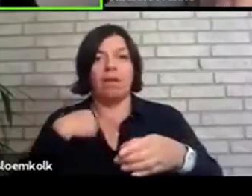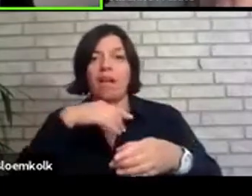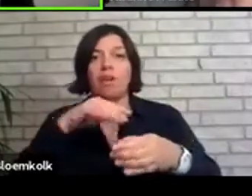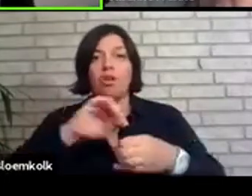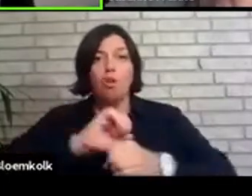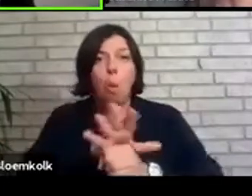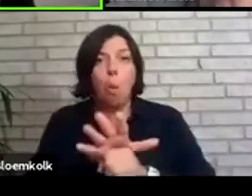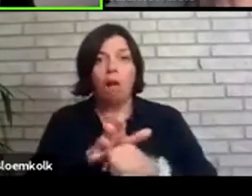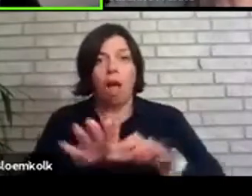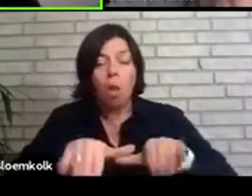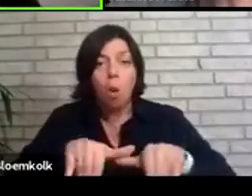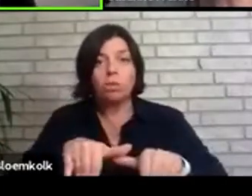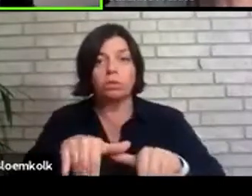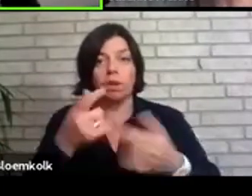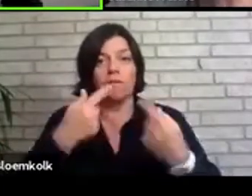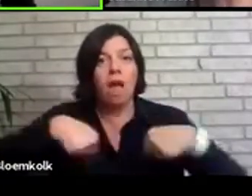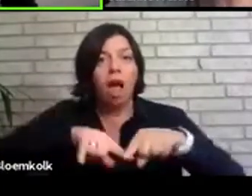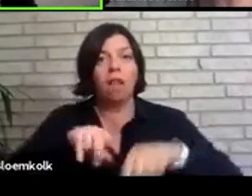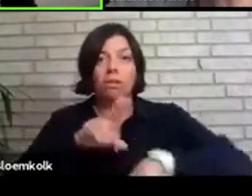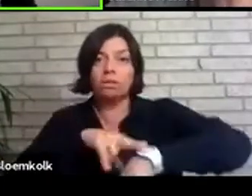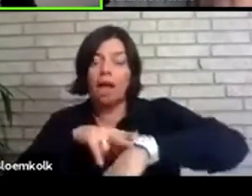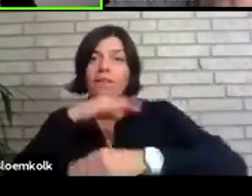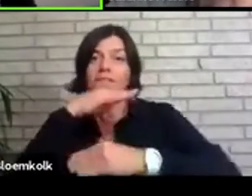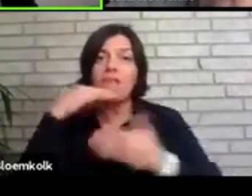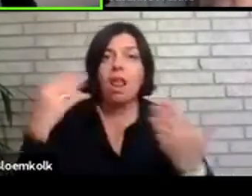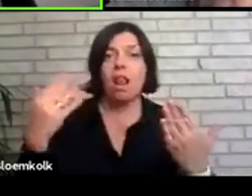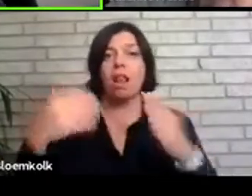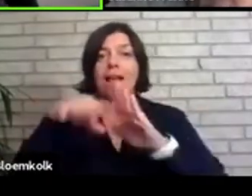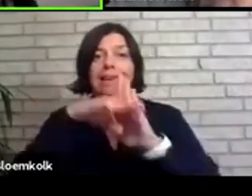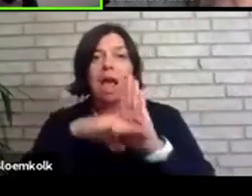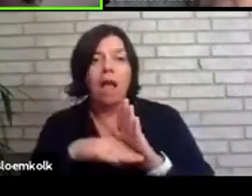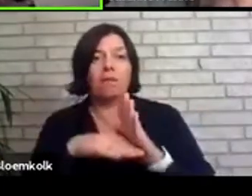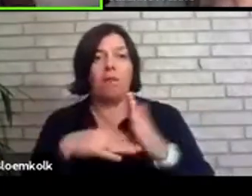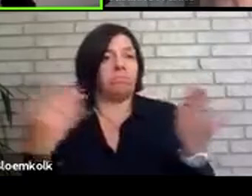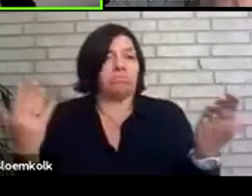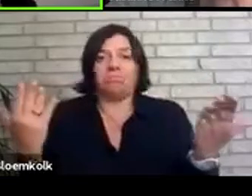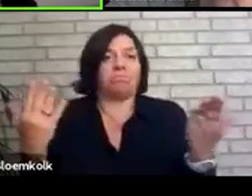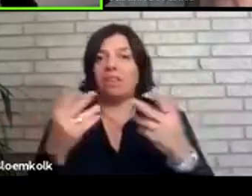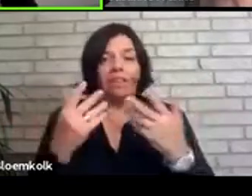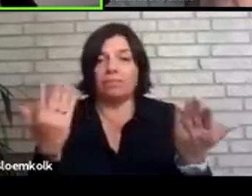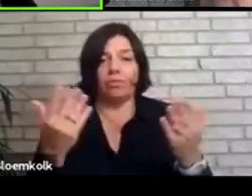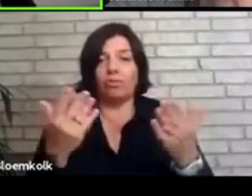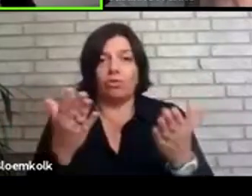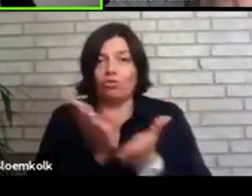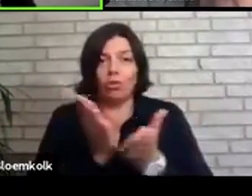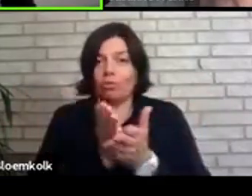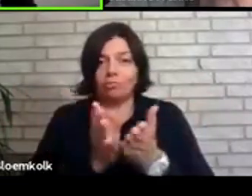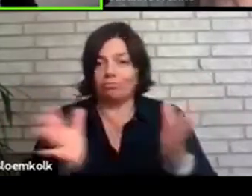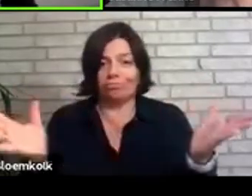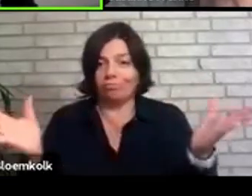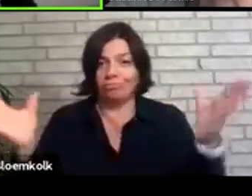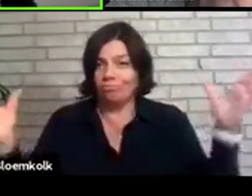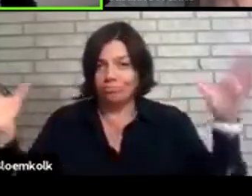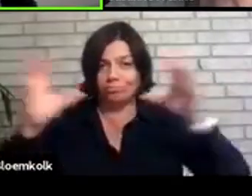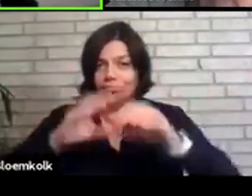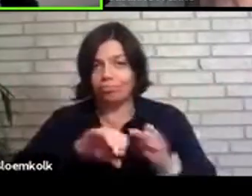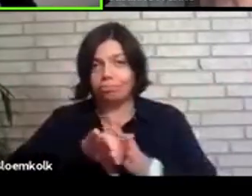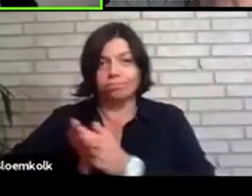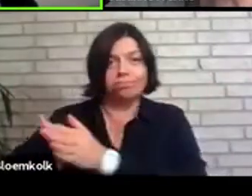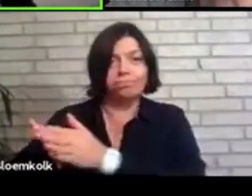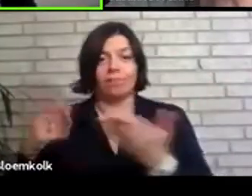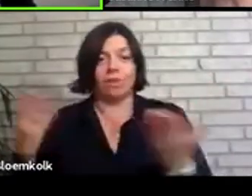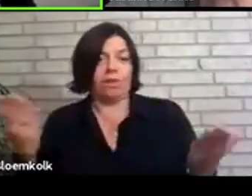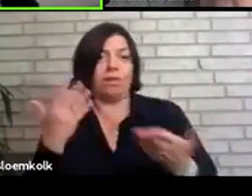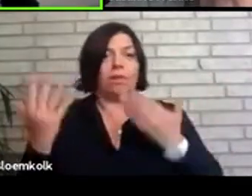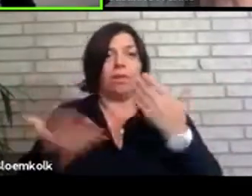Spieltagskalender ist auf jeden Fall auf einmal völlig obsolet. Und dann denkt man natürlich auch über die eigene Bedeutung nochmal mehr nach. Und es wird auch sehr